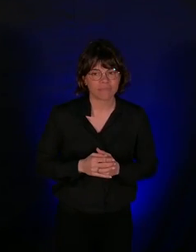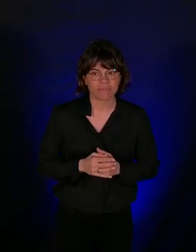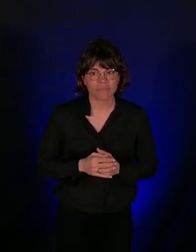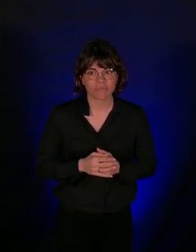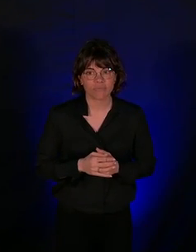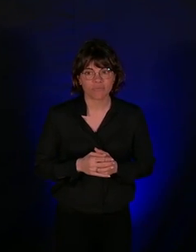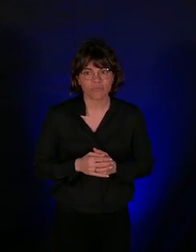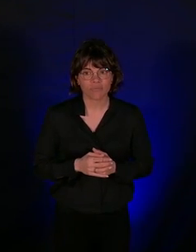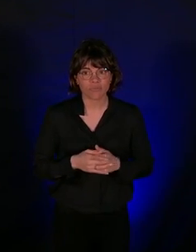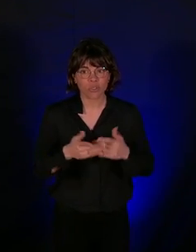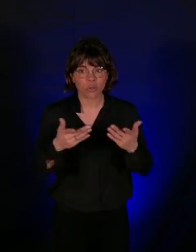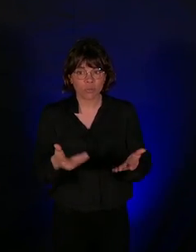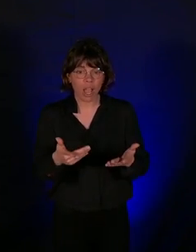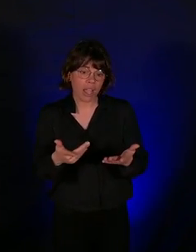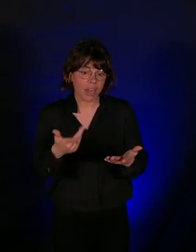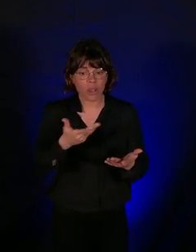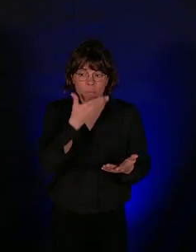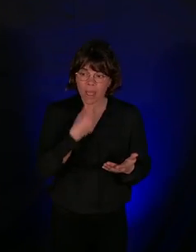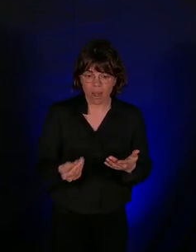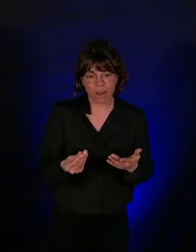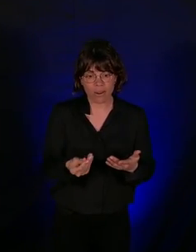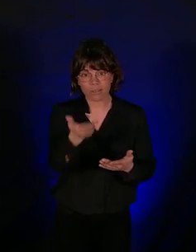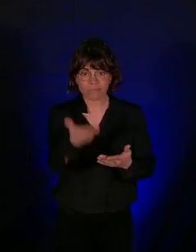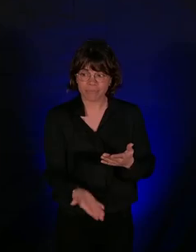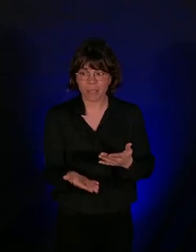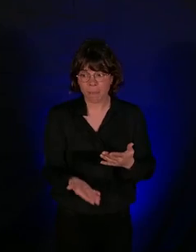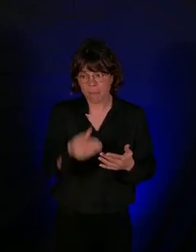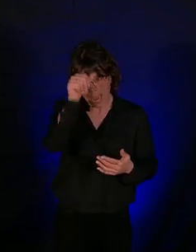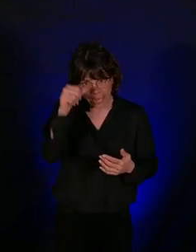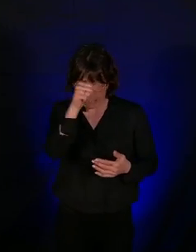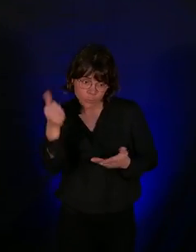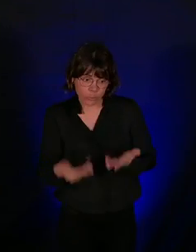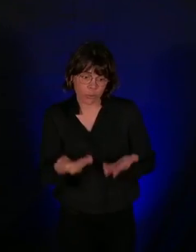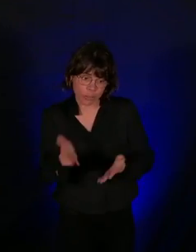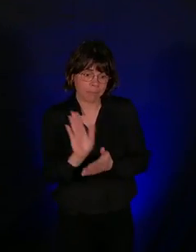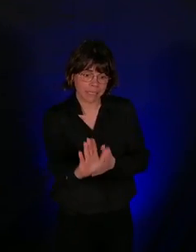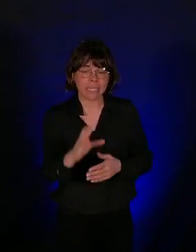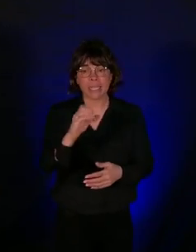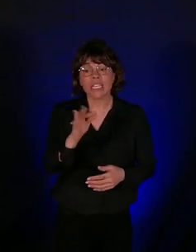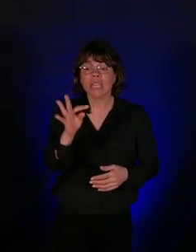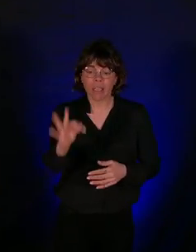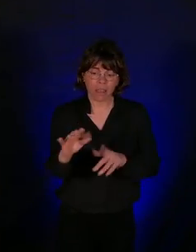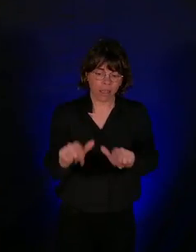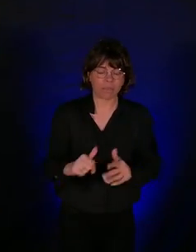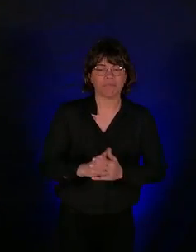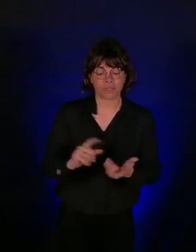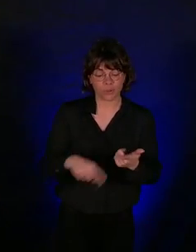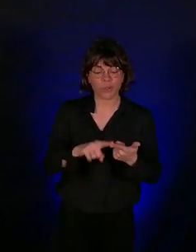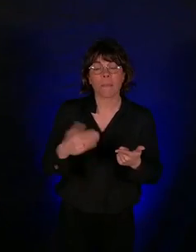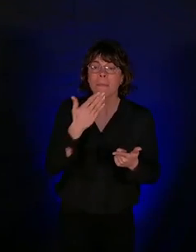a la plus belle des Marines la CGT aujourd'hui ah ouais alors deuxè deuxème chose je voudrais remercier les